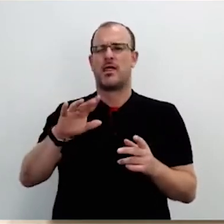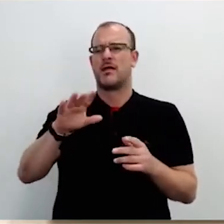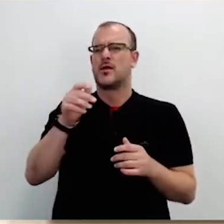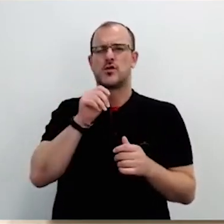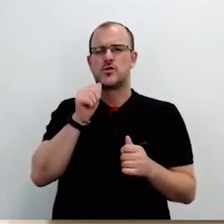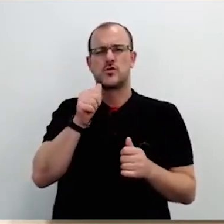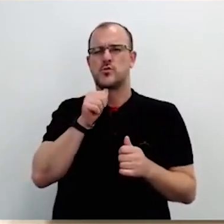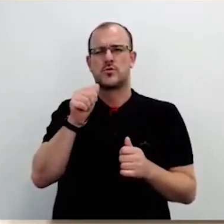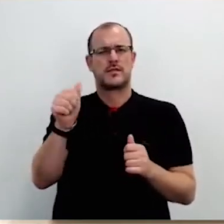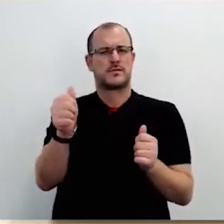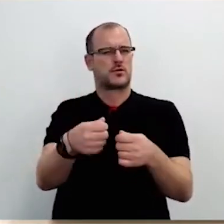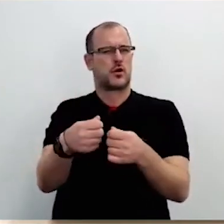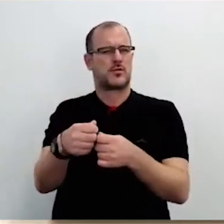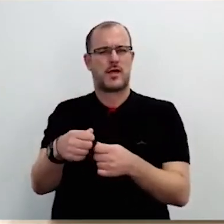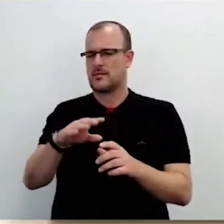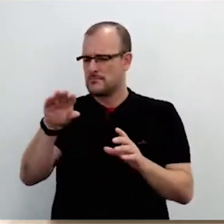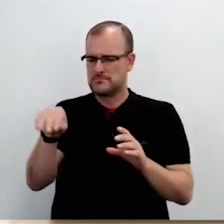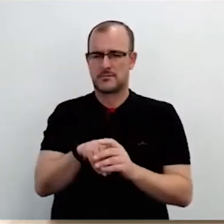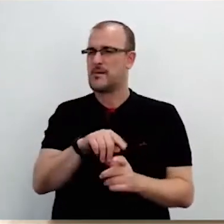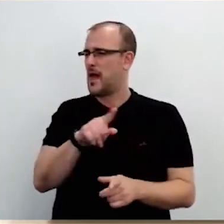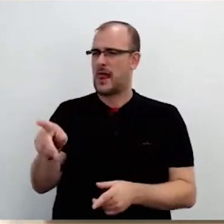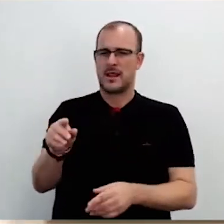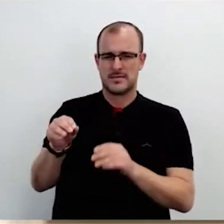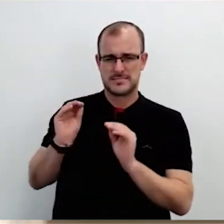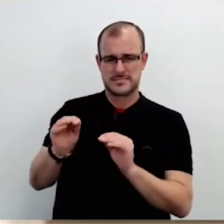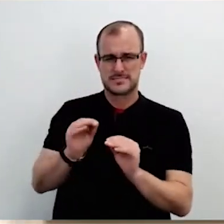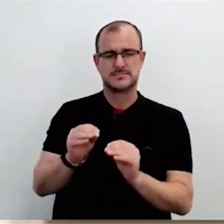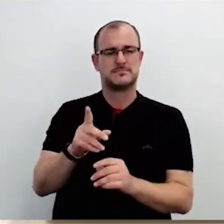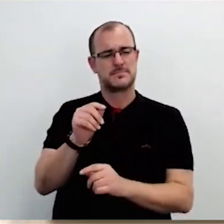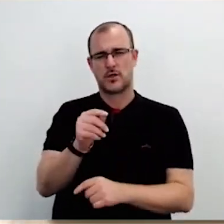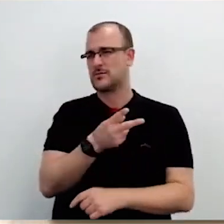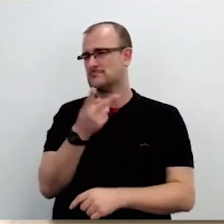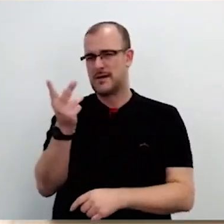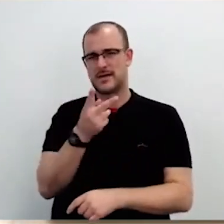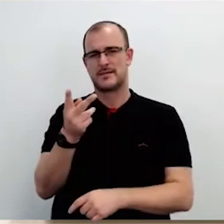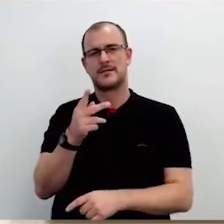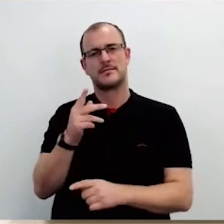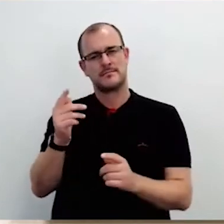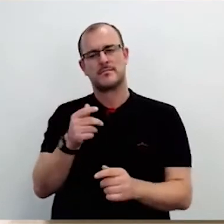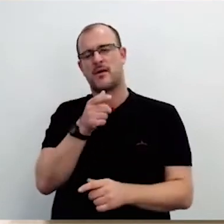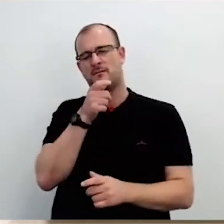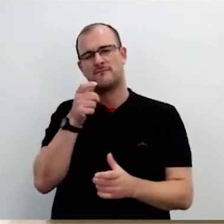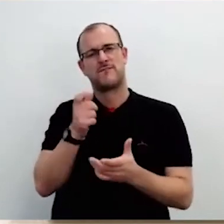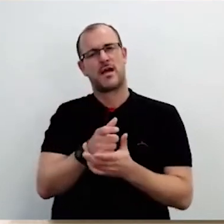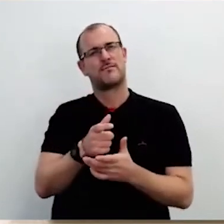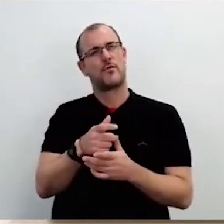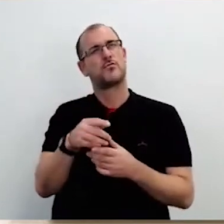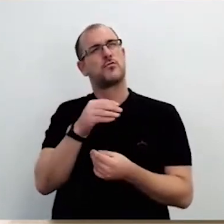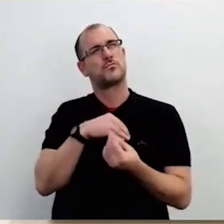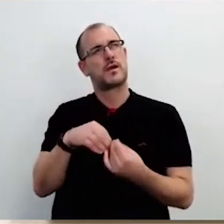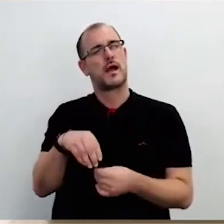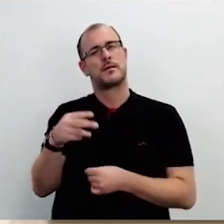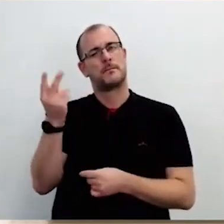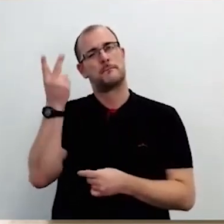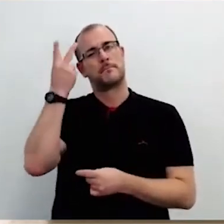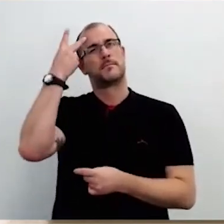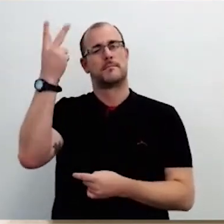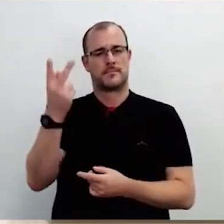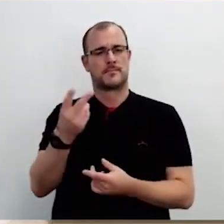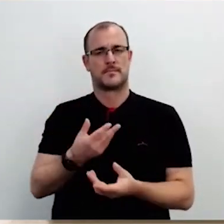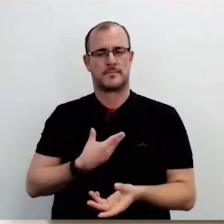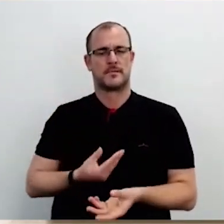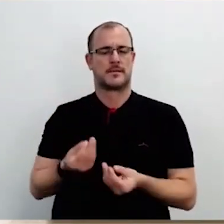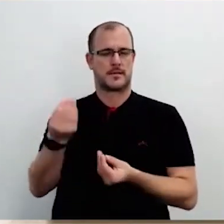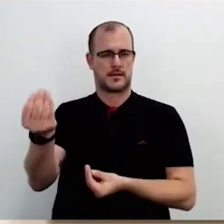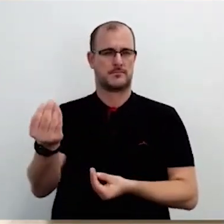den Jugendlichen in Kontakt ist, fit zu machen und beide dann gleichzeitig auf verantwortungsvollen Umgang mit digitalen